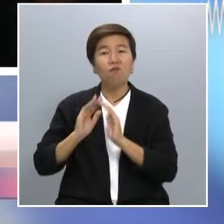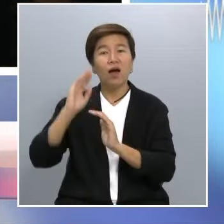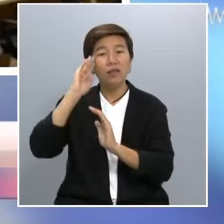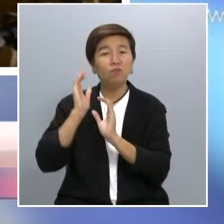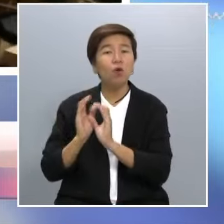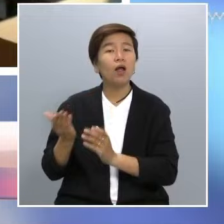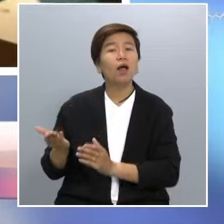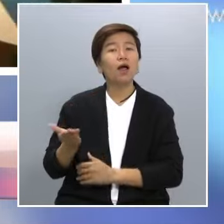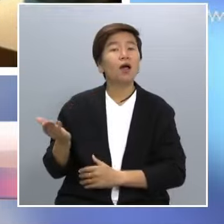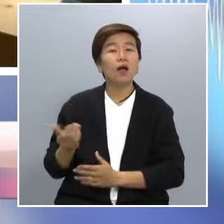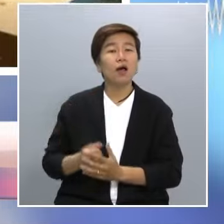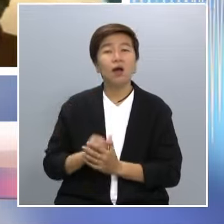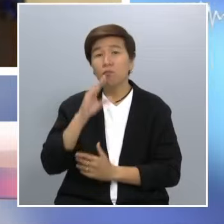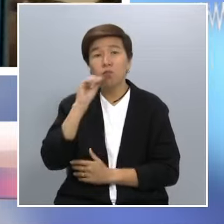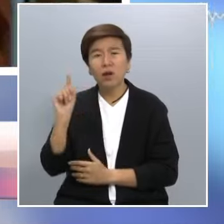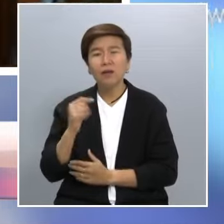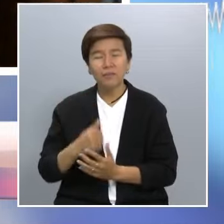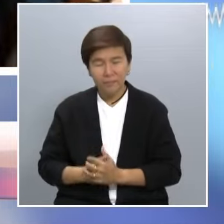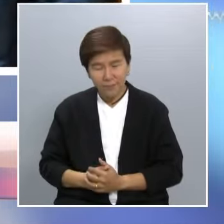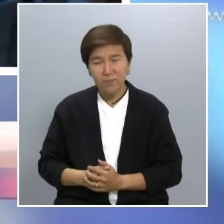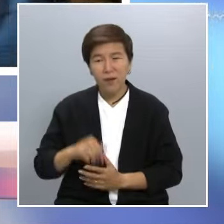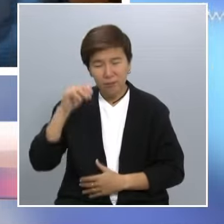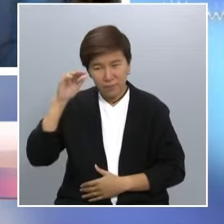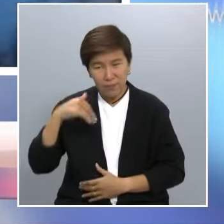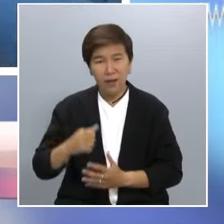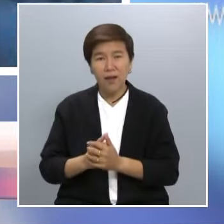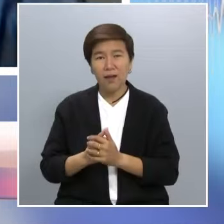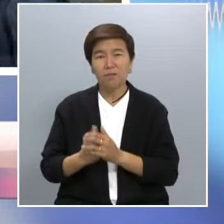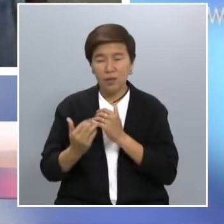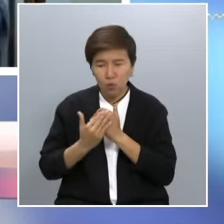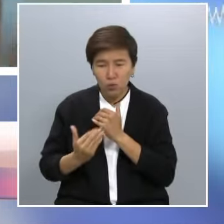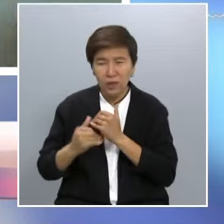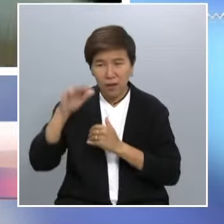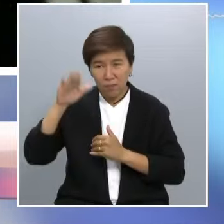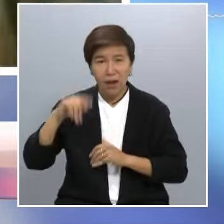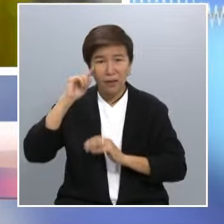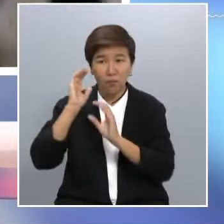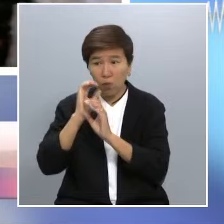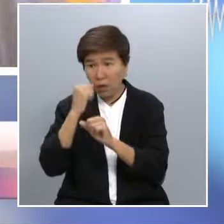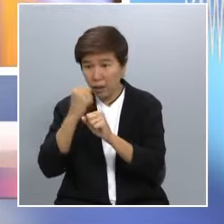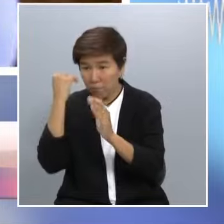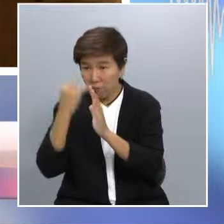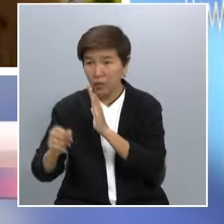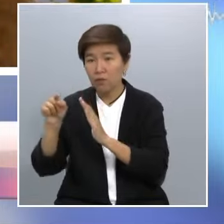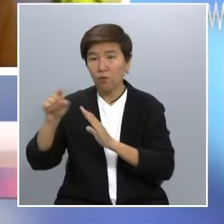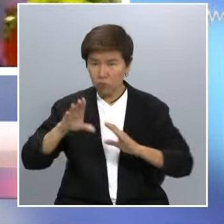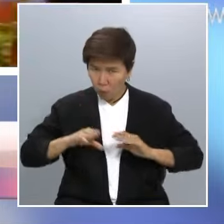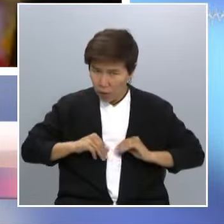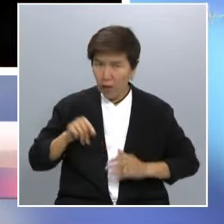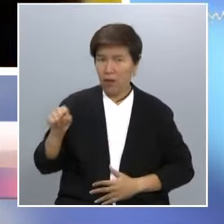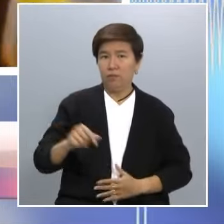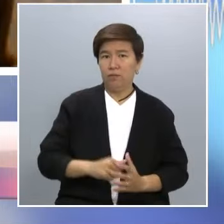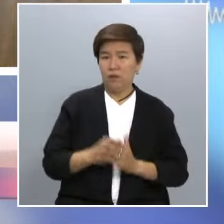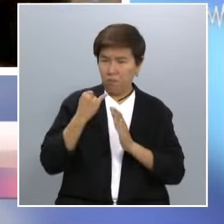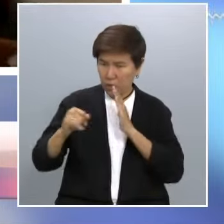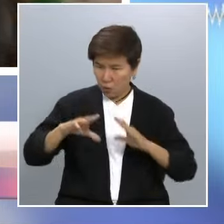าให้พวกคุณออกมาเถอะค่ะคุณเป็นตำรวจอ่ะพวกคุณทำผิดอ่ะพวกคุณก็ต้องกล้ายอมรับผิดออก